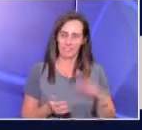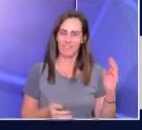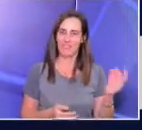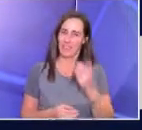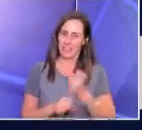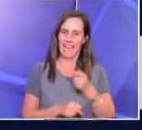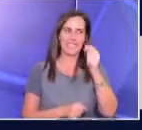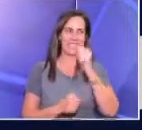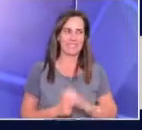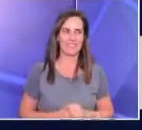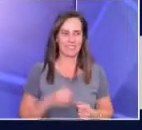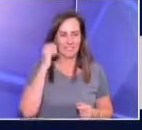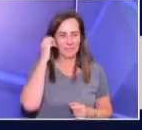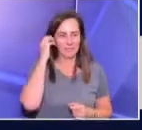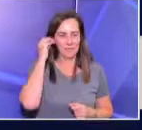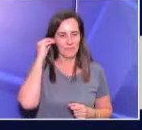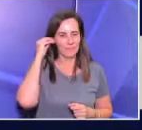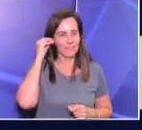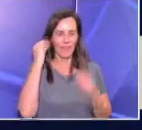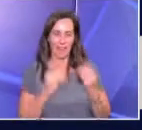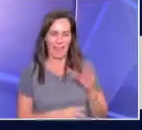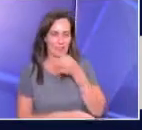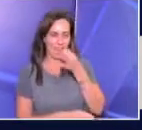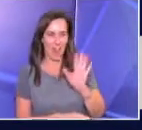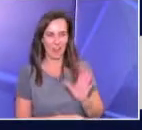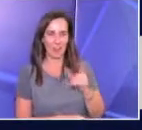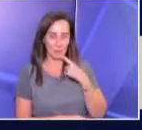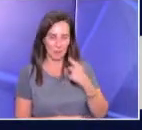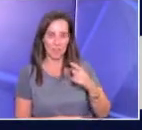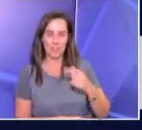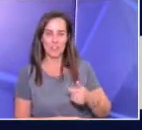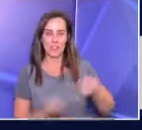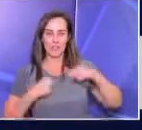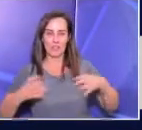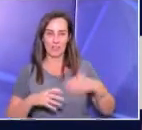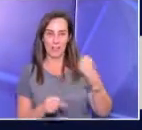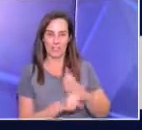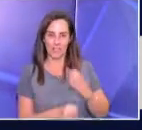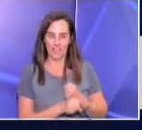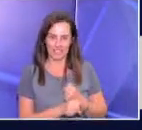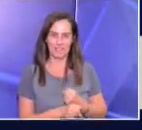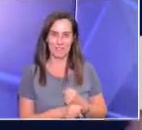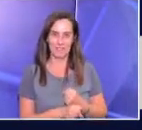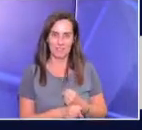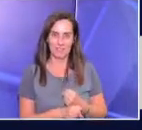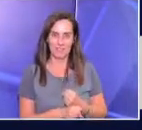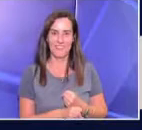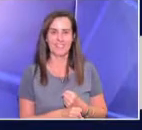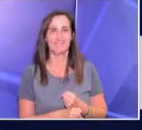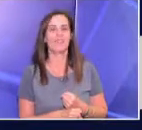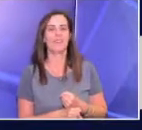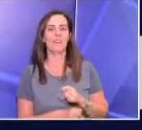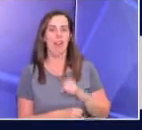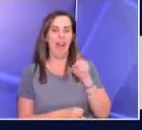אותה. רגע, יש לי שאלה. את אומרת עכשיו שאבי גבאי, ראש מפלגת המחנה הציוני, ראש המנגנון של המחנה